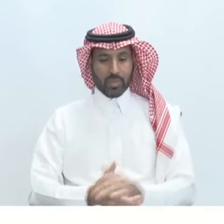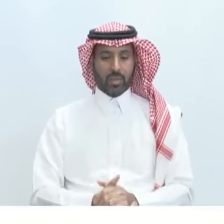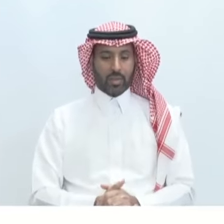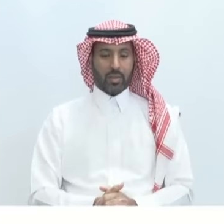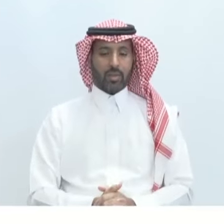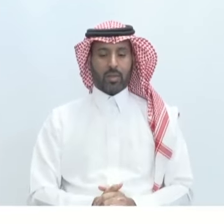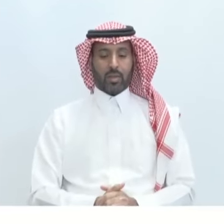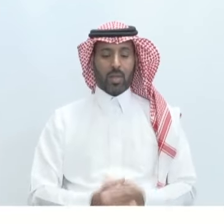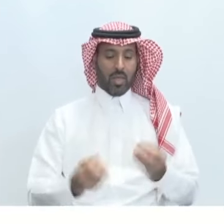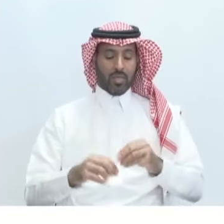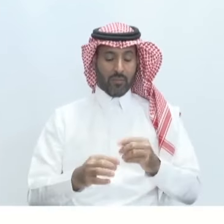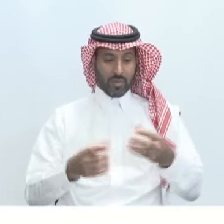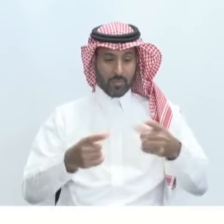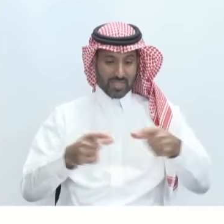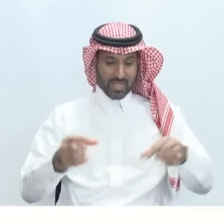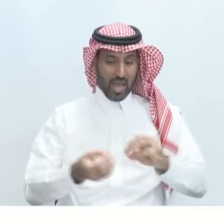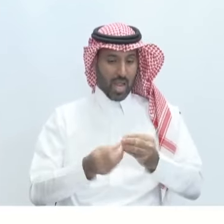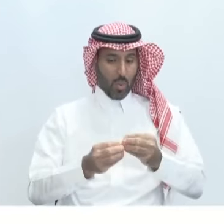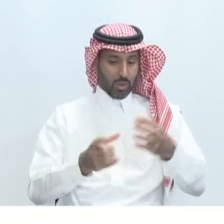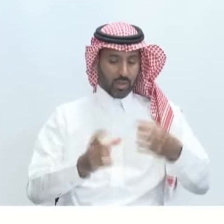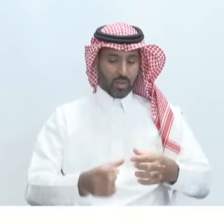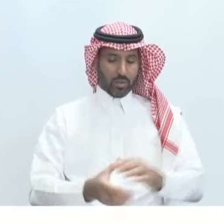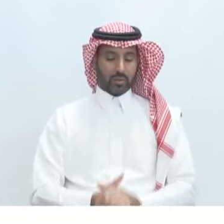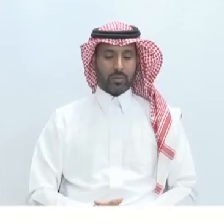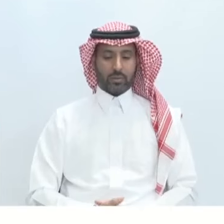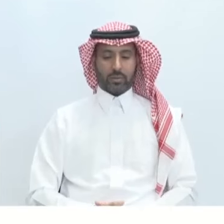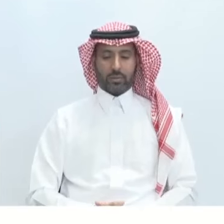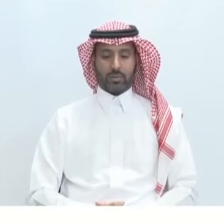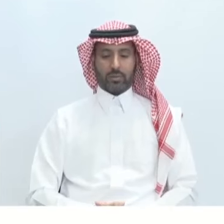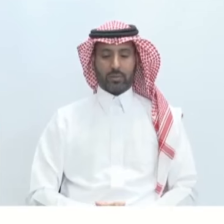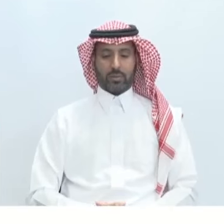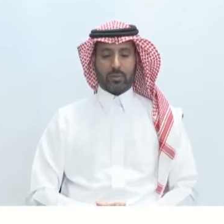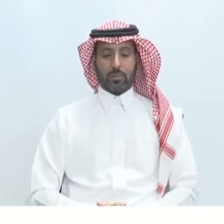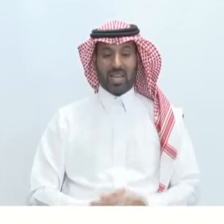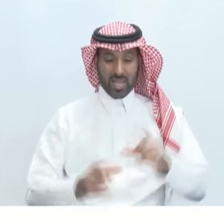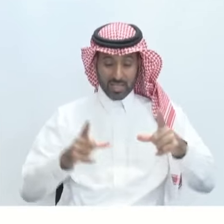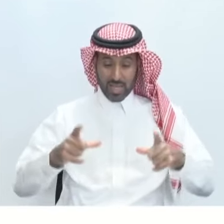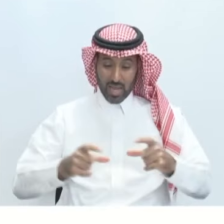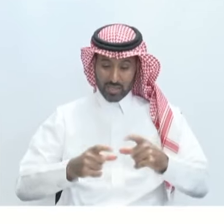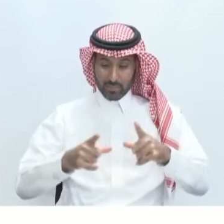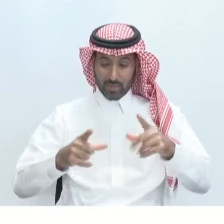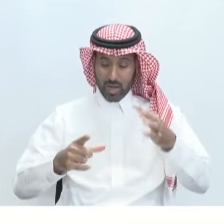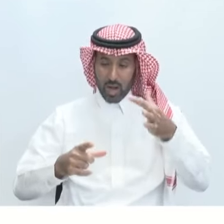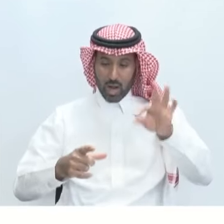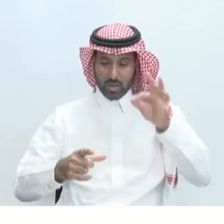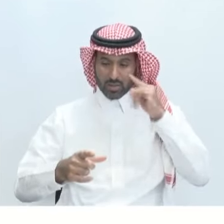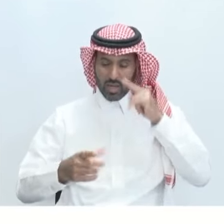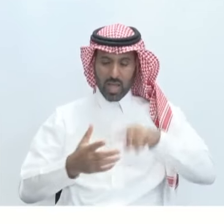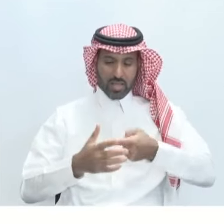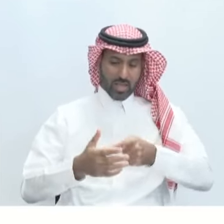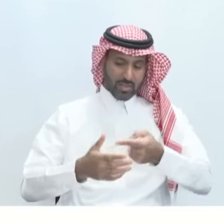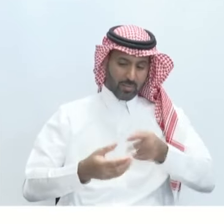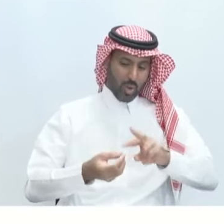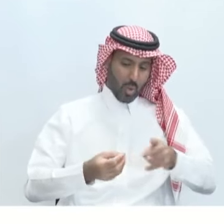استخدم اداه اضافه مساحه لونيه ثم عدل الحجم واختر اداه منتقي اللون